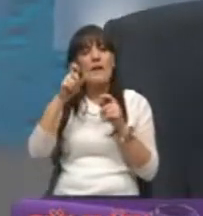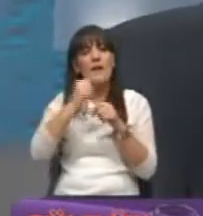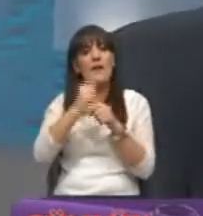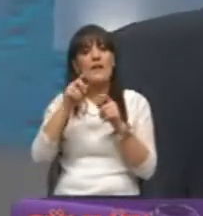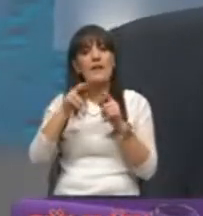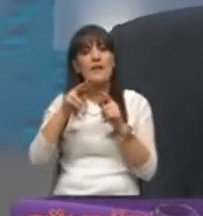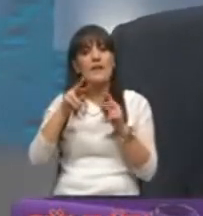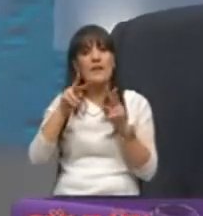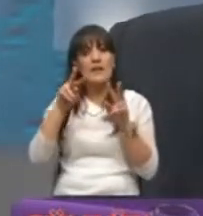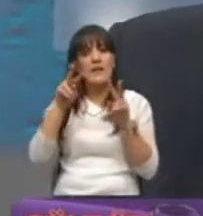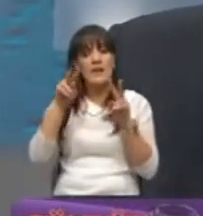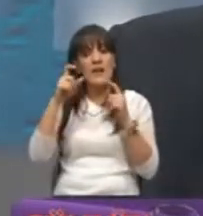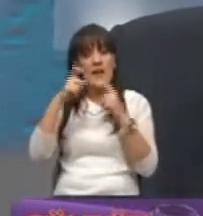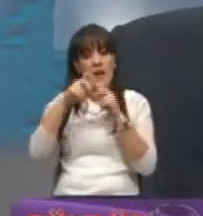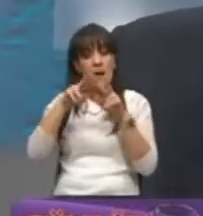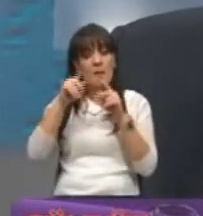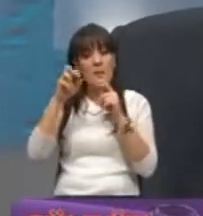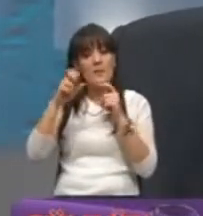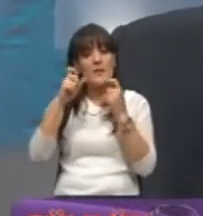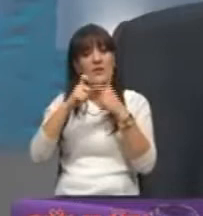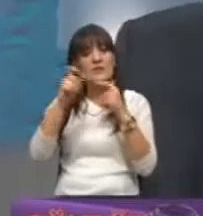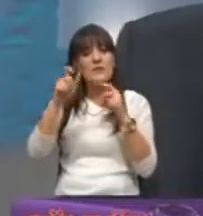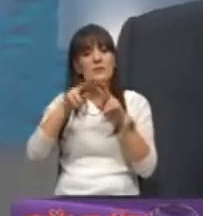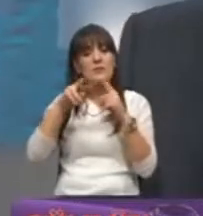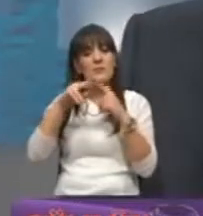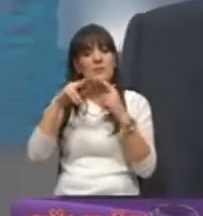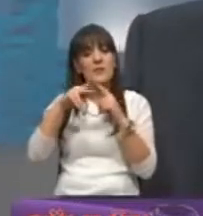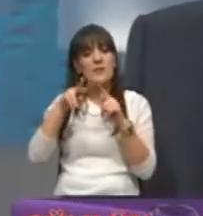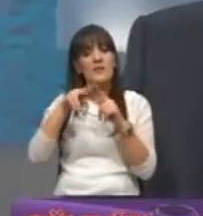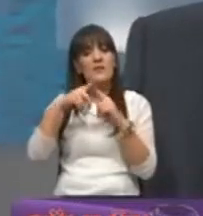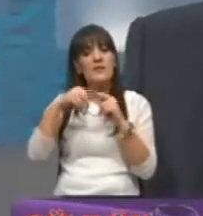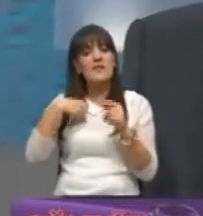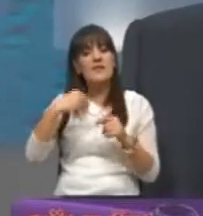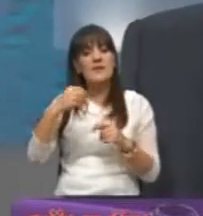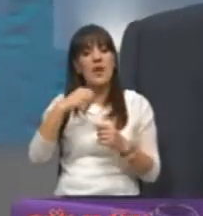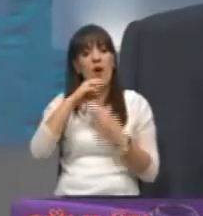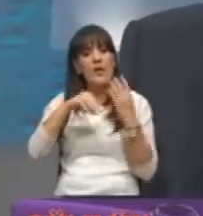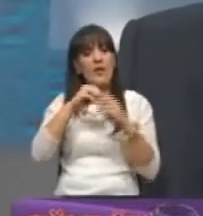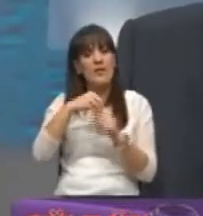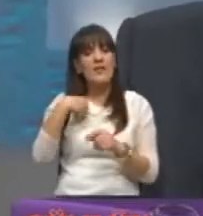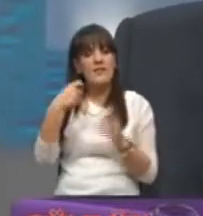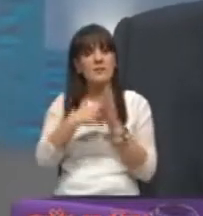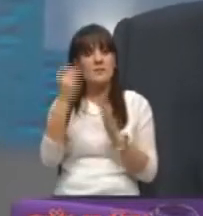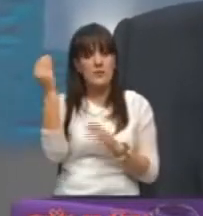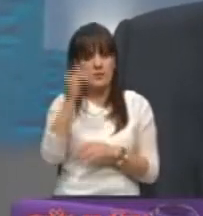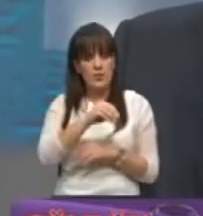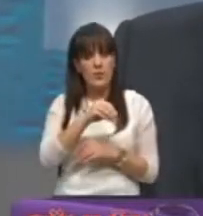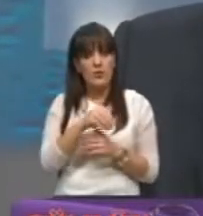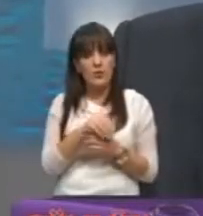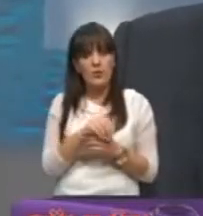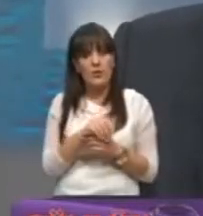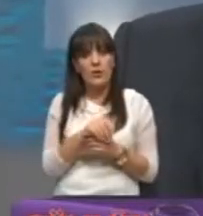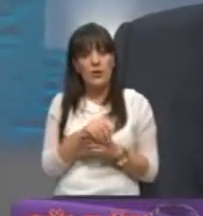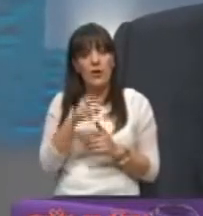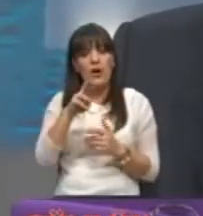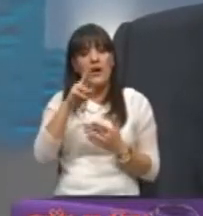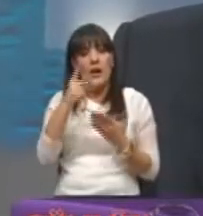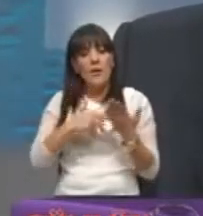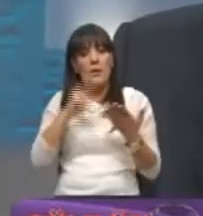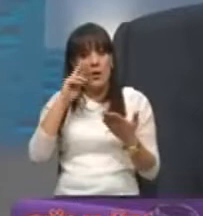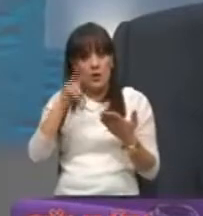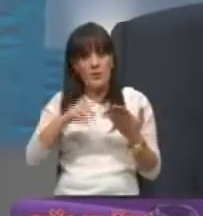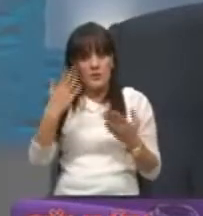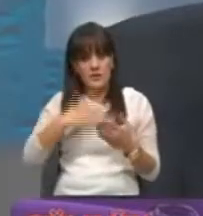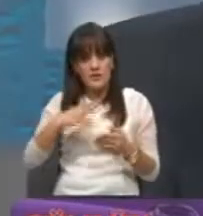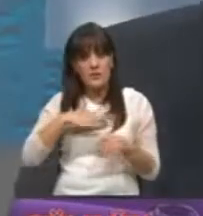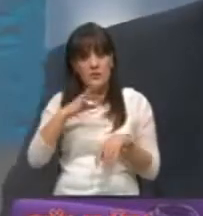bana. Impingement sendromu. Ha, yani telaffuzunu çok iyi yapamak olabilirim. Evet. Rapor okumamı